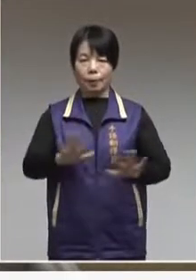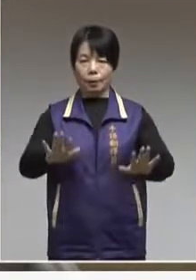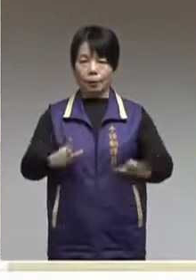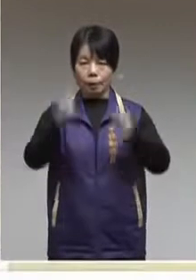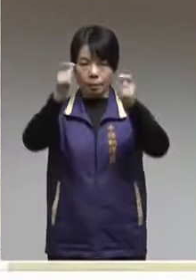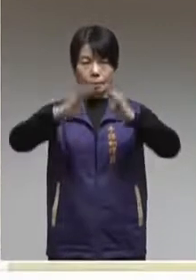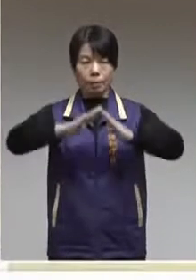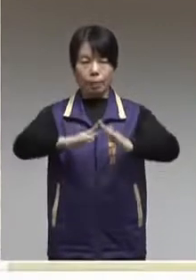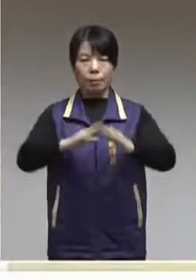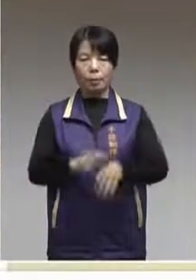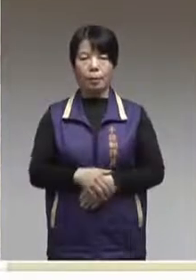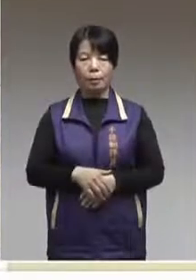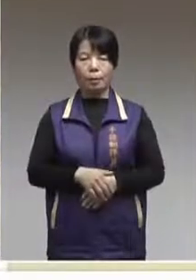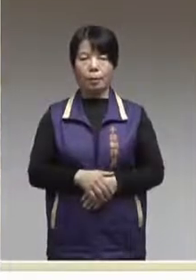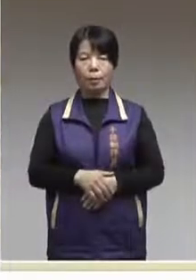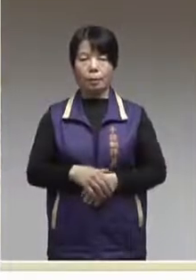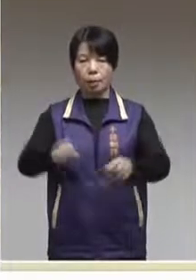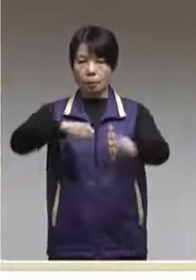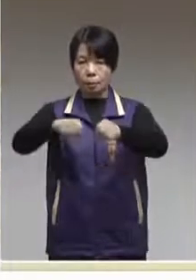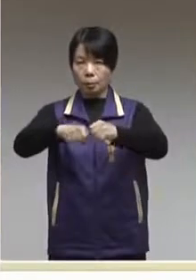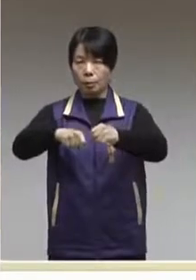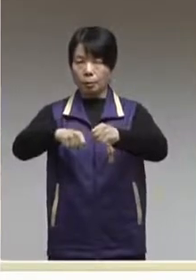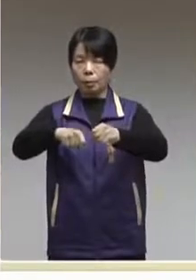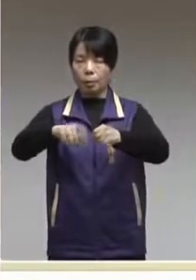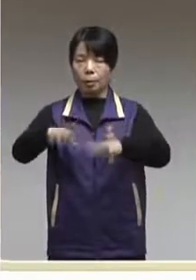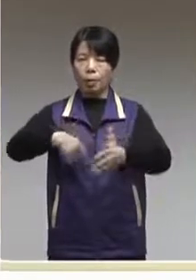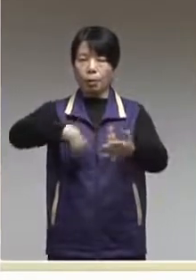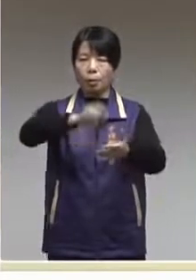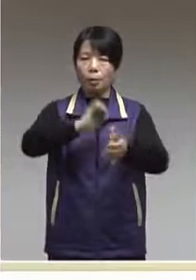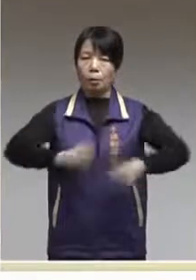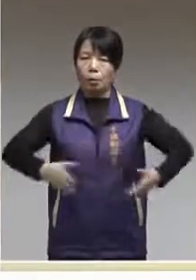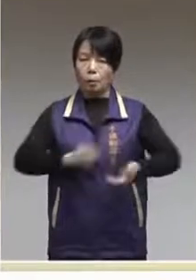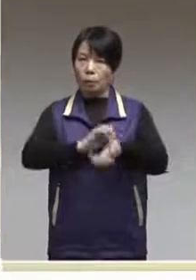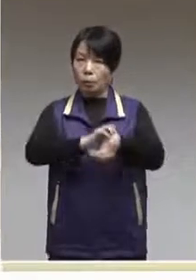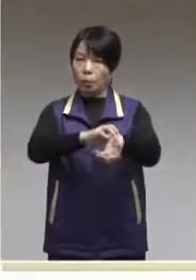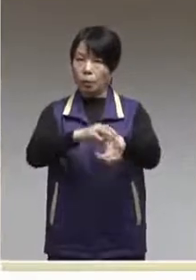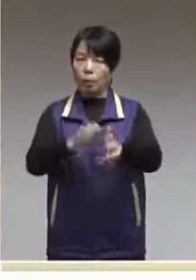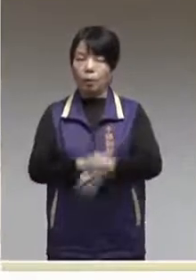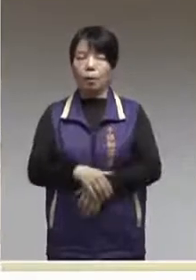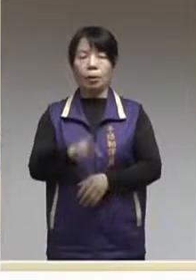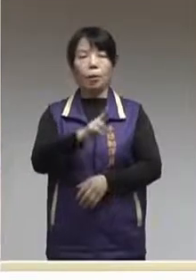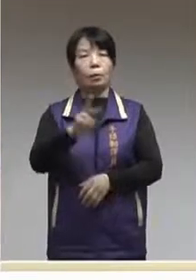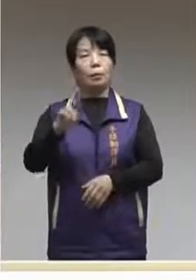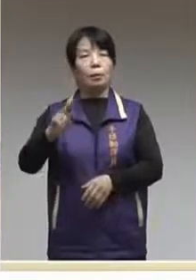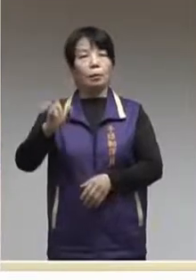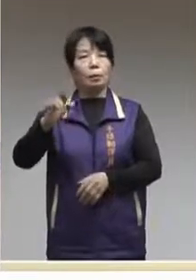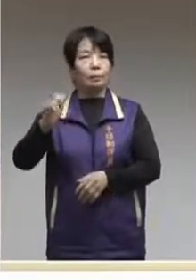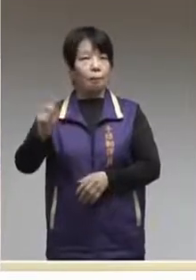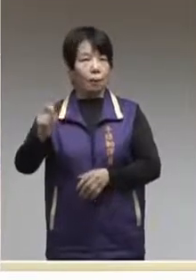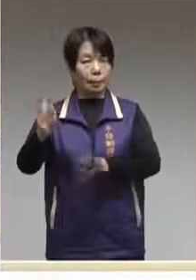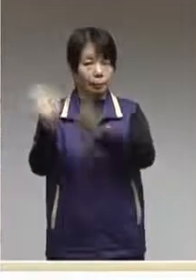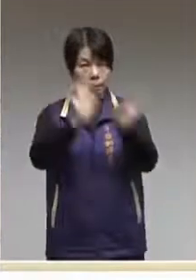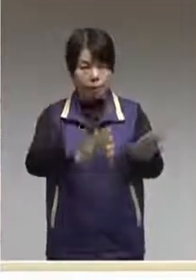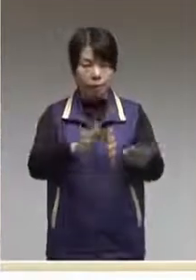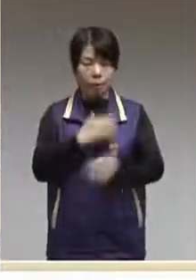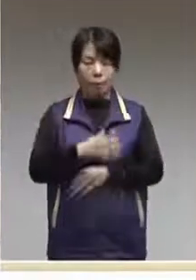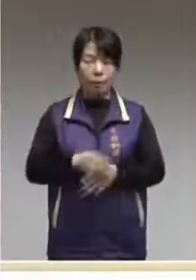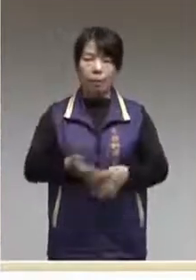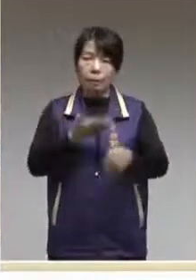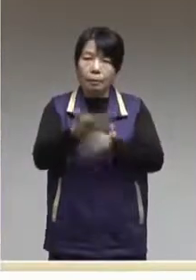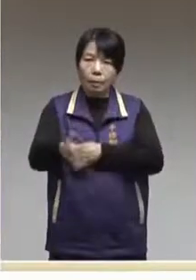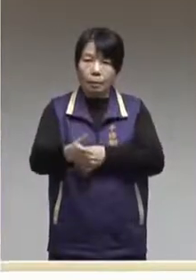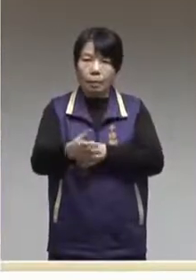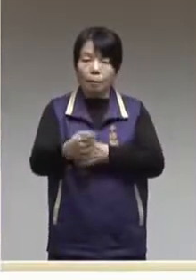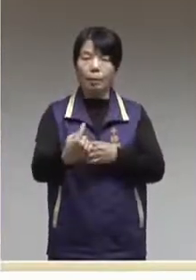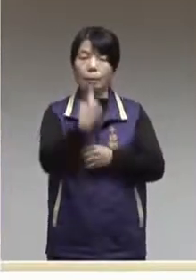前高雄市的策略底下，那就医URI 症状发给将快筛试剂，